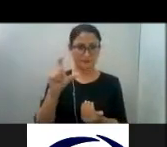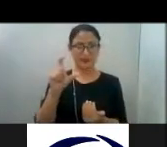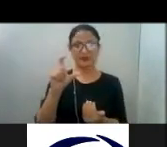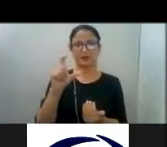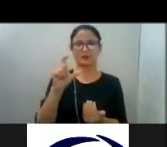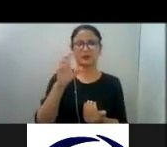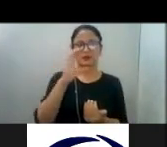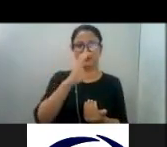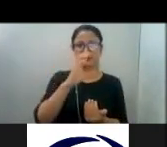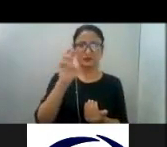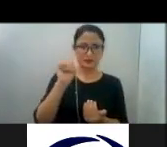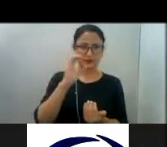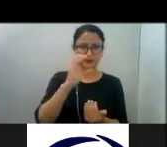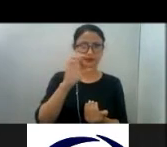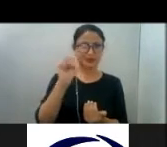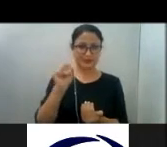तर्फबाट।